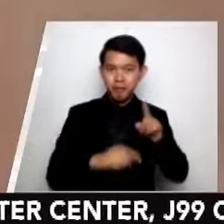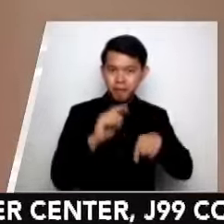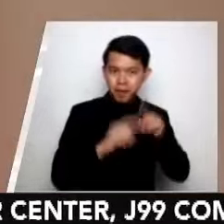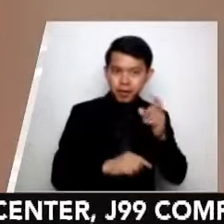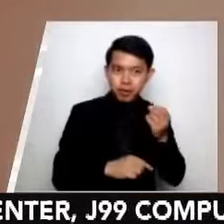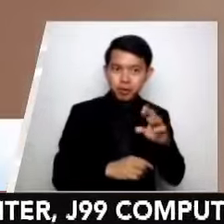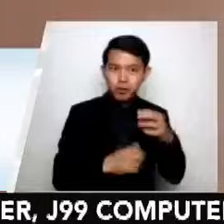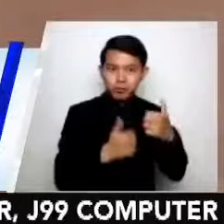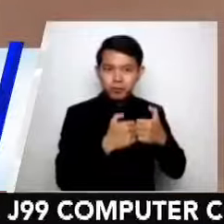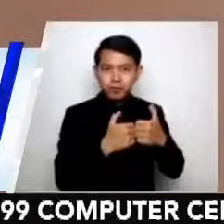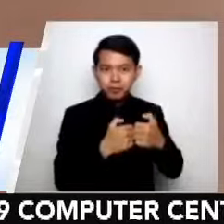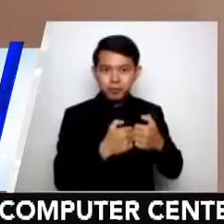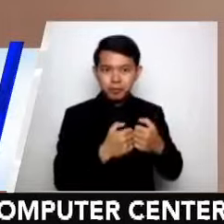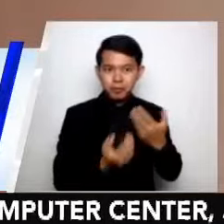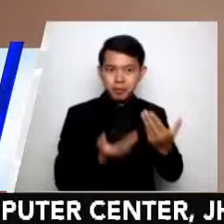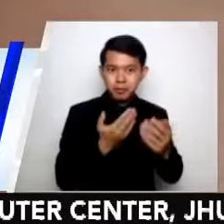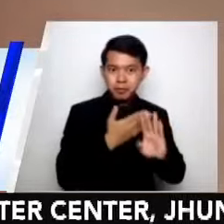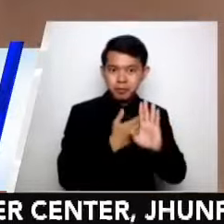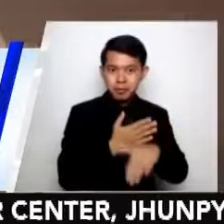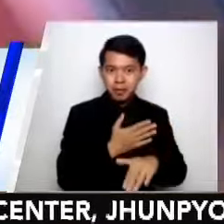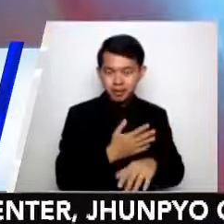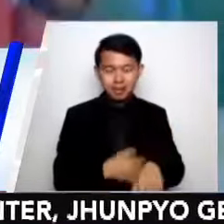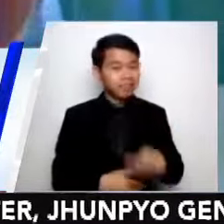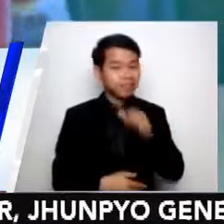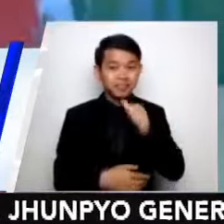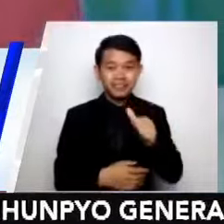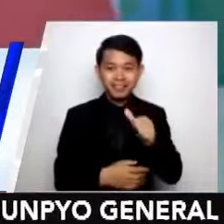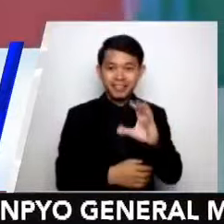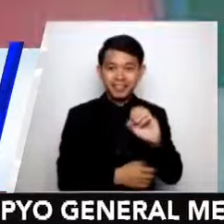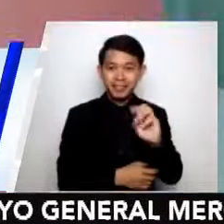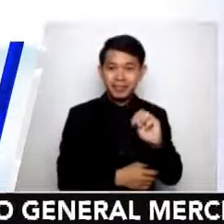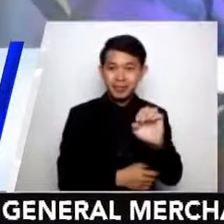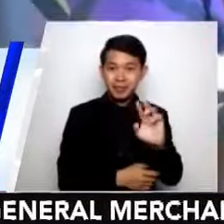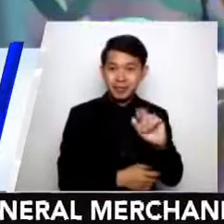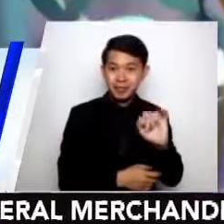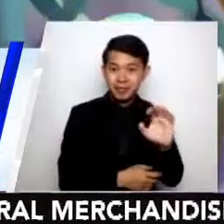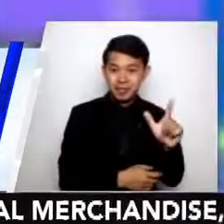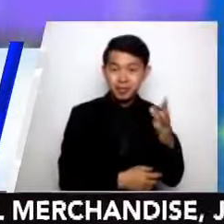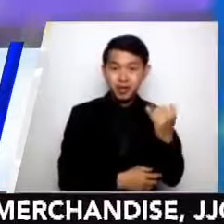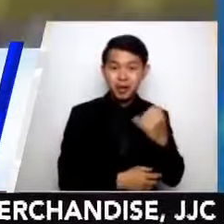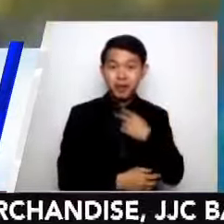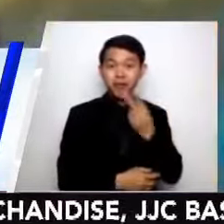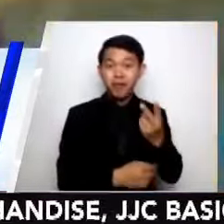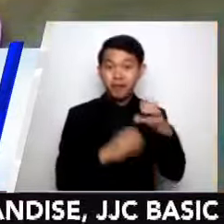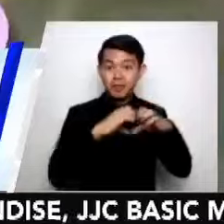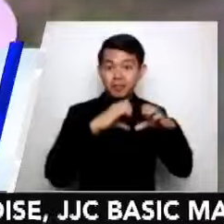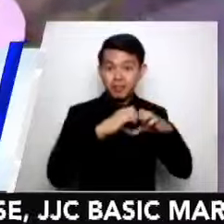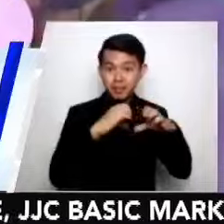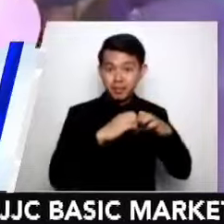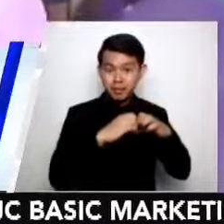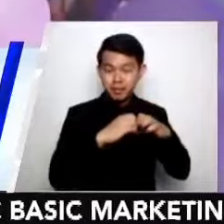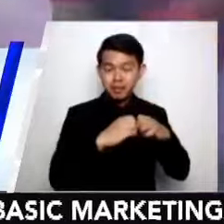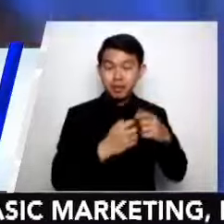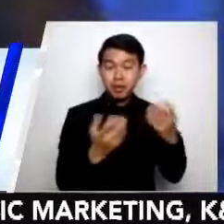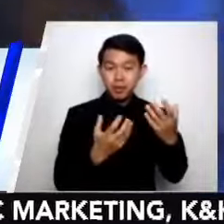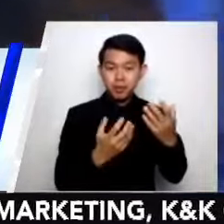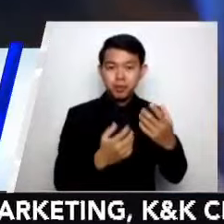Magbalik hindi pa commercial break ang iconic na boses kasi ni Al tores sa